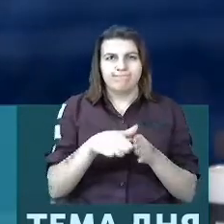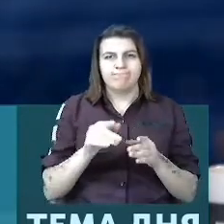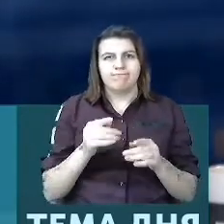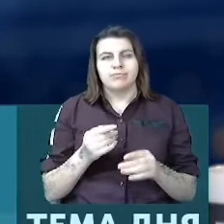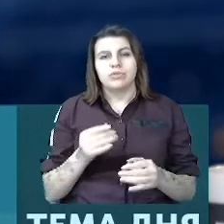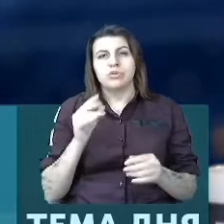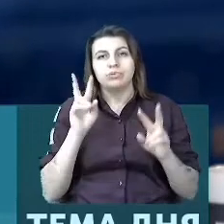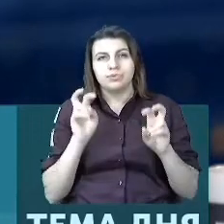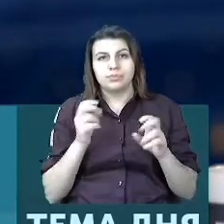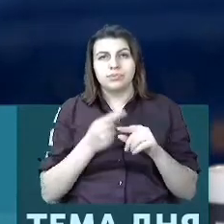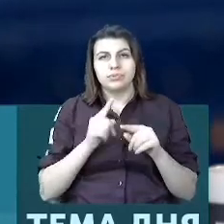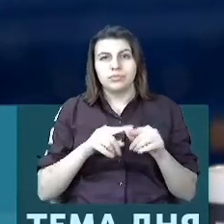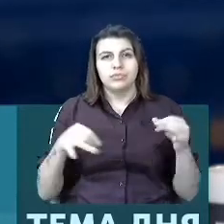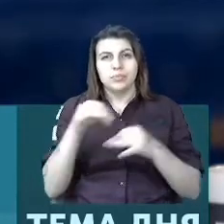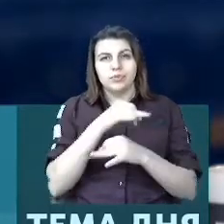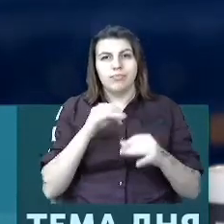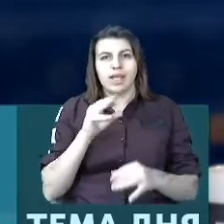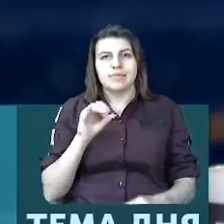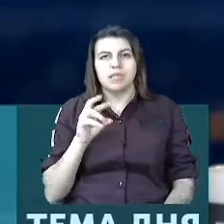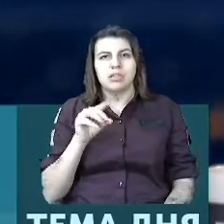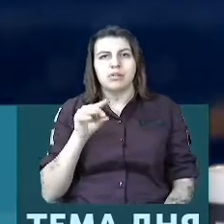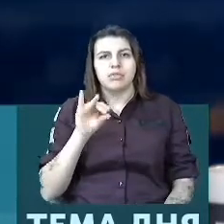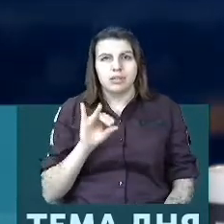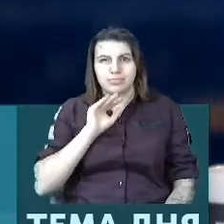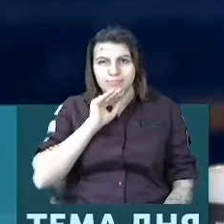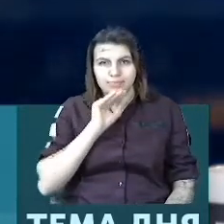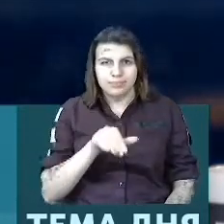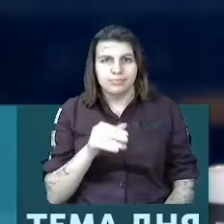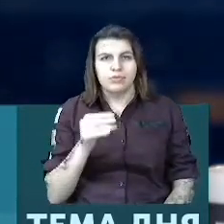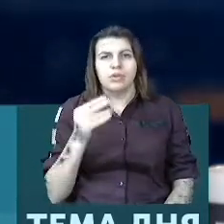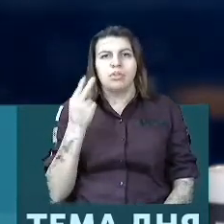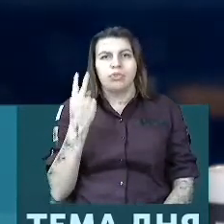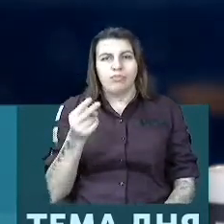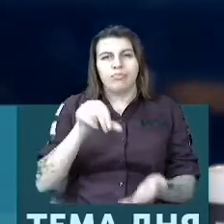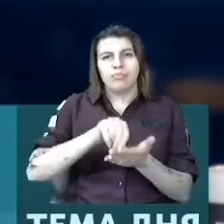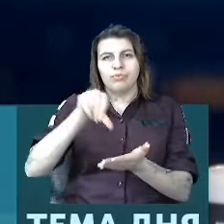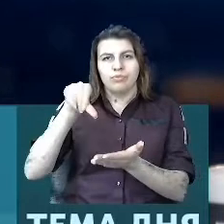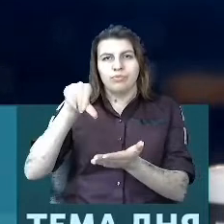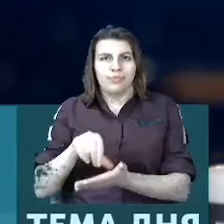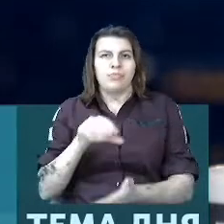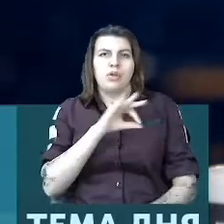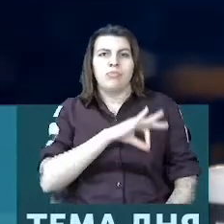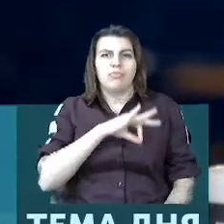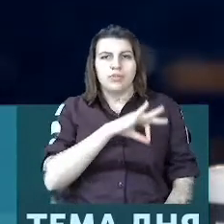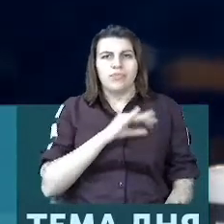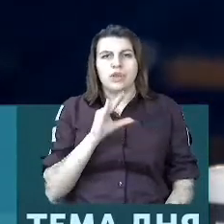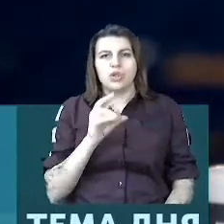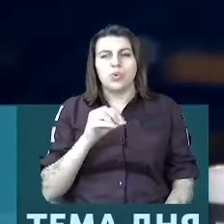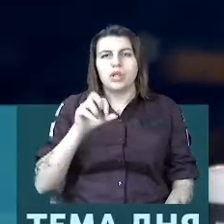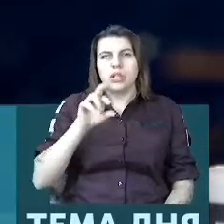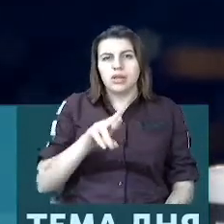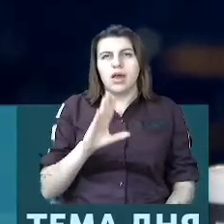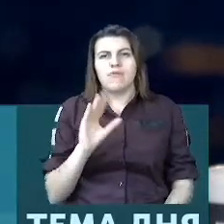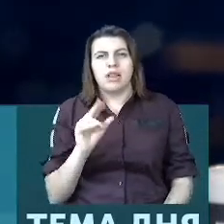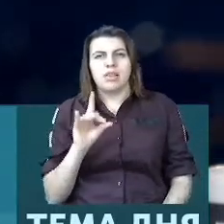разом з нашими експертами. Ними стануть сьогодні представники двох профспілок. Це Вікторія Придущенко, а також Валерій